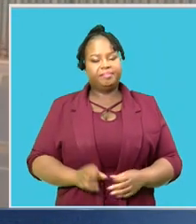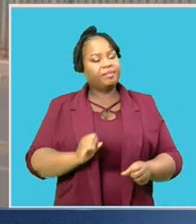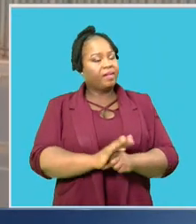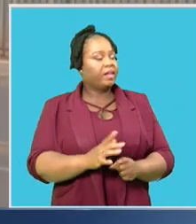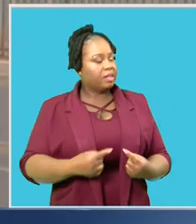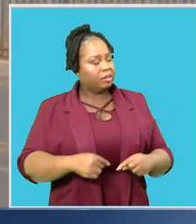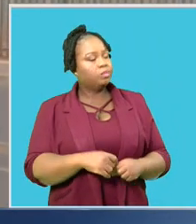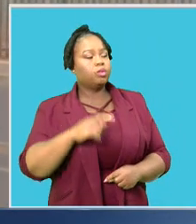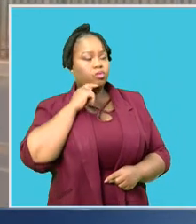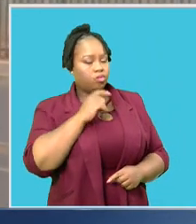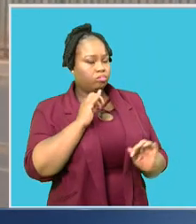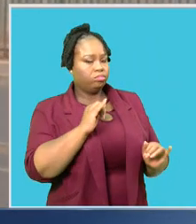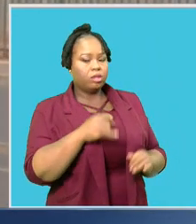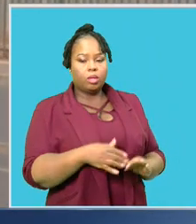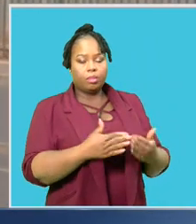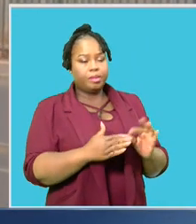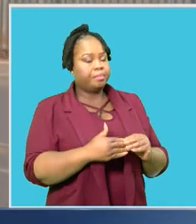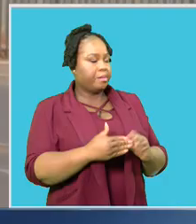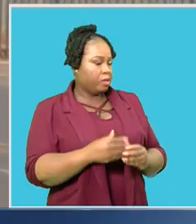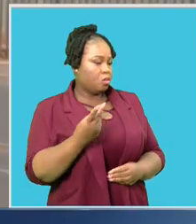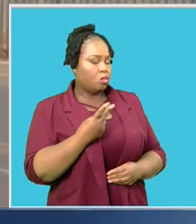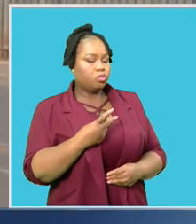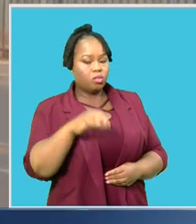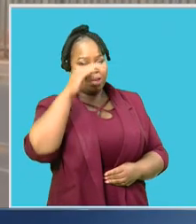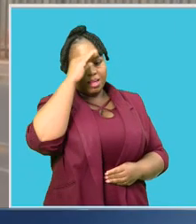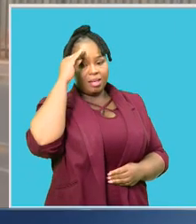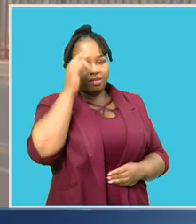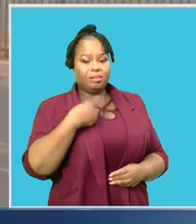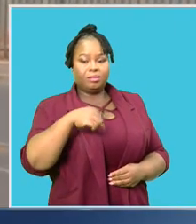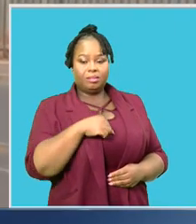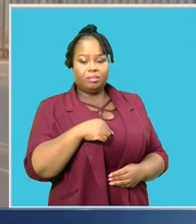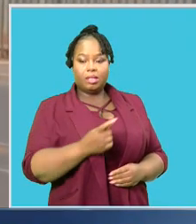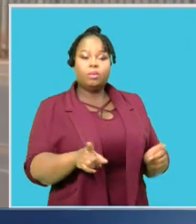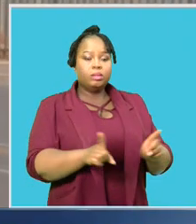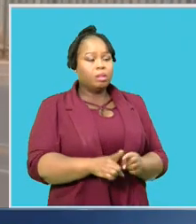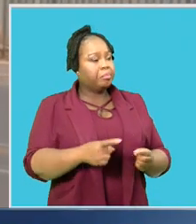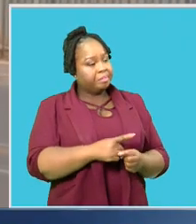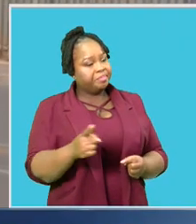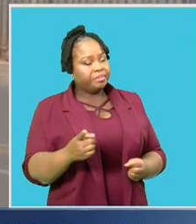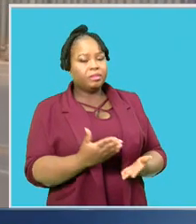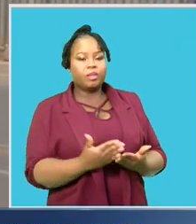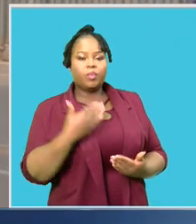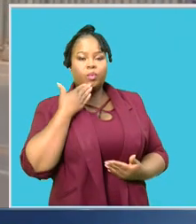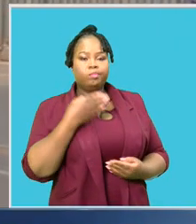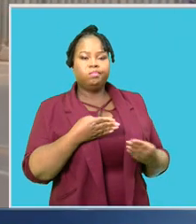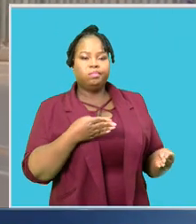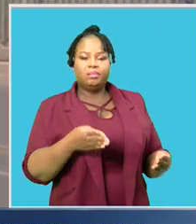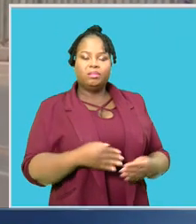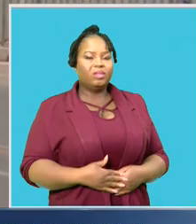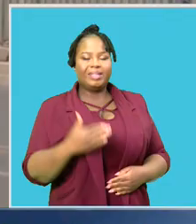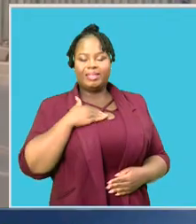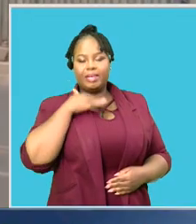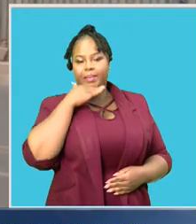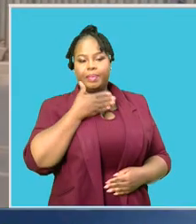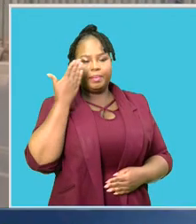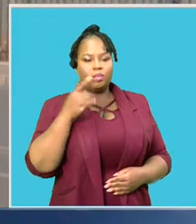Iyasi-affecta kakhulu, i-affecta umphakathi, i-affecta amanesi wethu nabo labo abancane abakhona, because the pressure